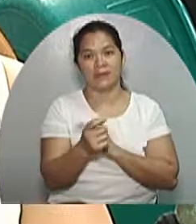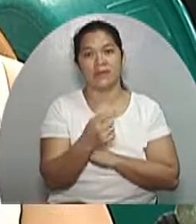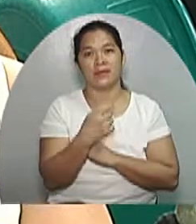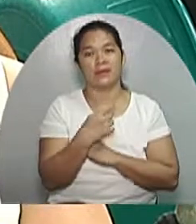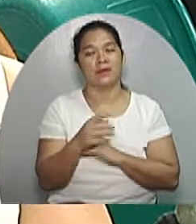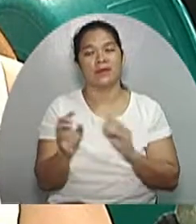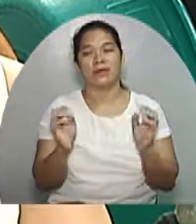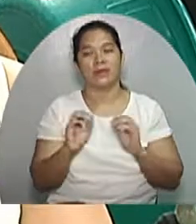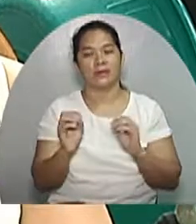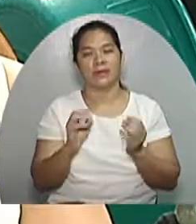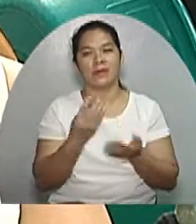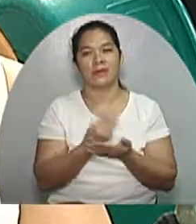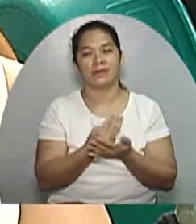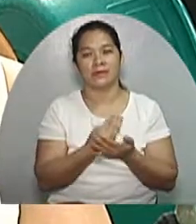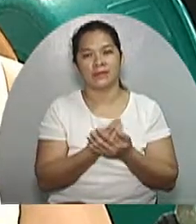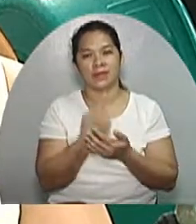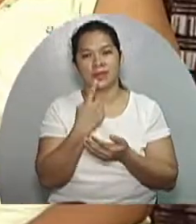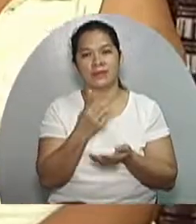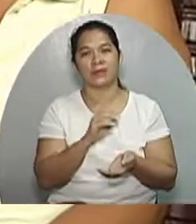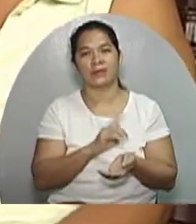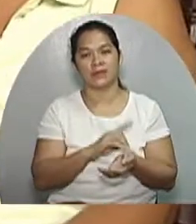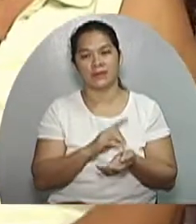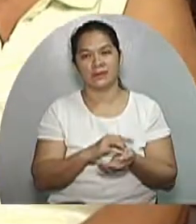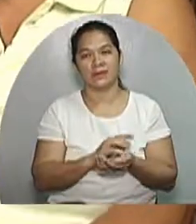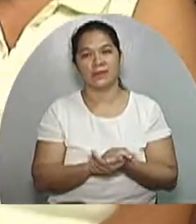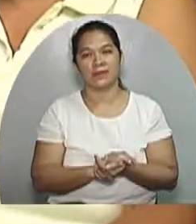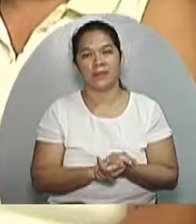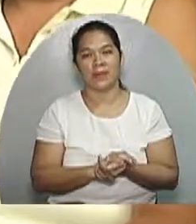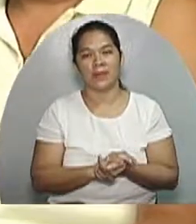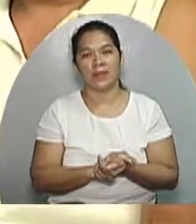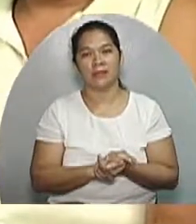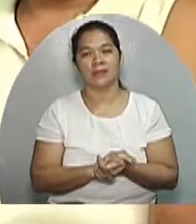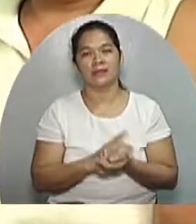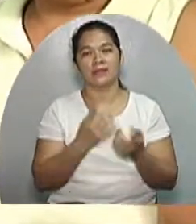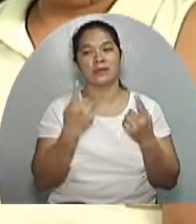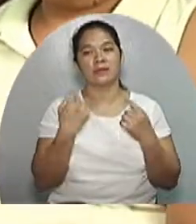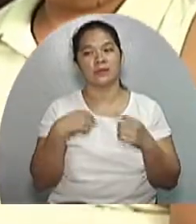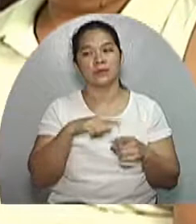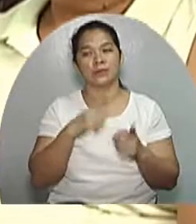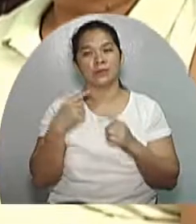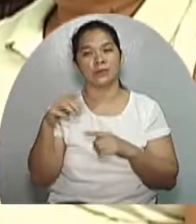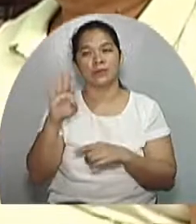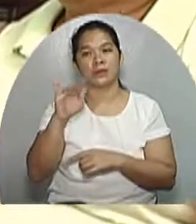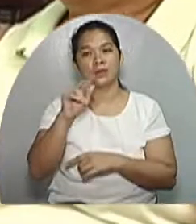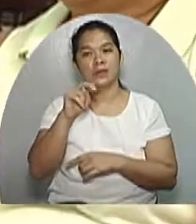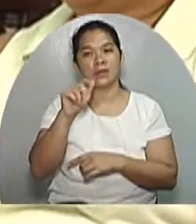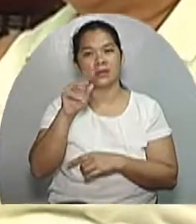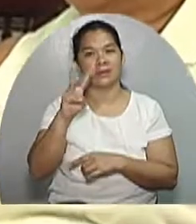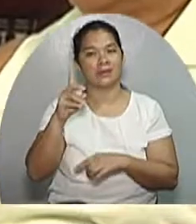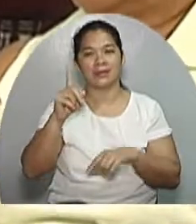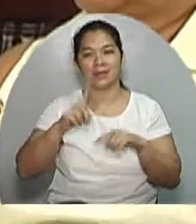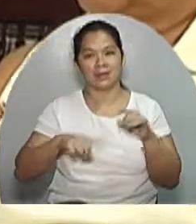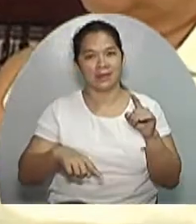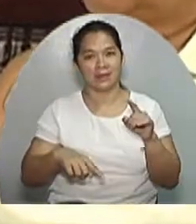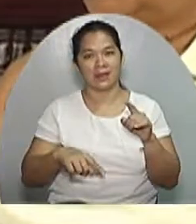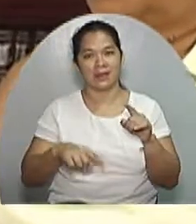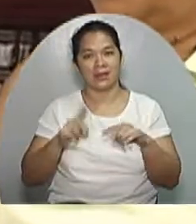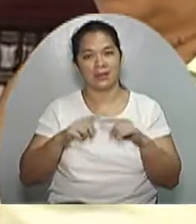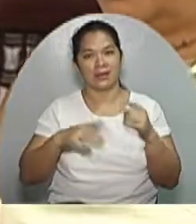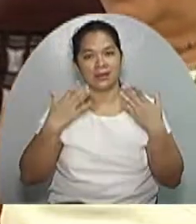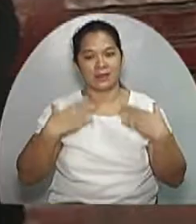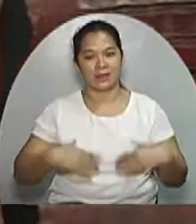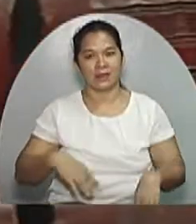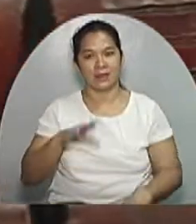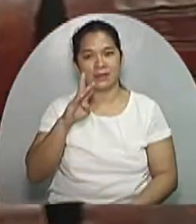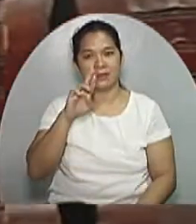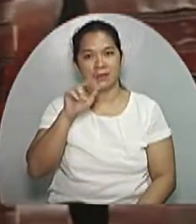saka sabi niyo, wala nga ho kayong pera. Sabi ganun sa akin ng doktor. Nung pumunta kami sa Banawe, sabi hindi na raw po pwedeng